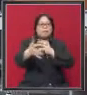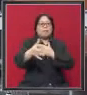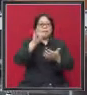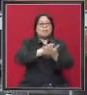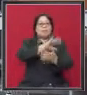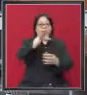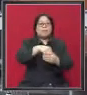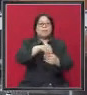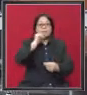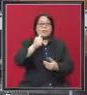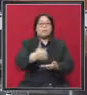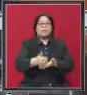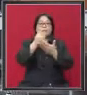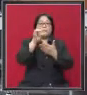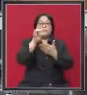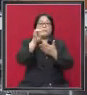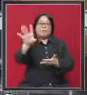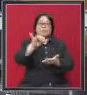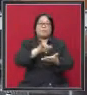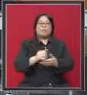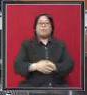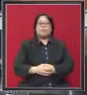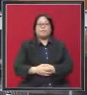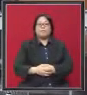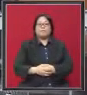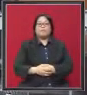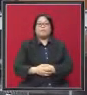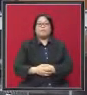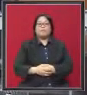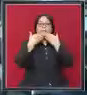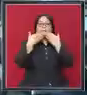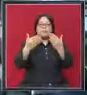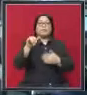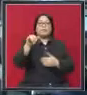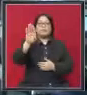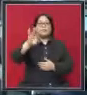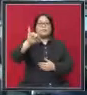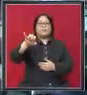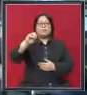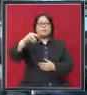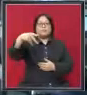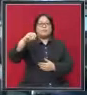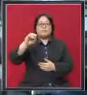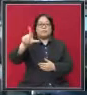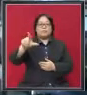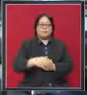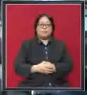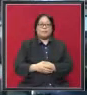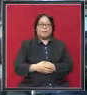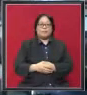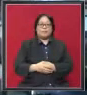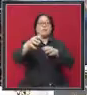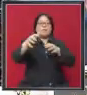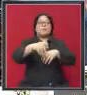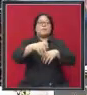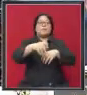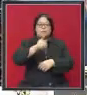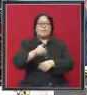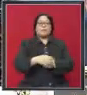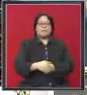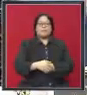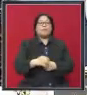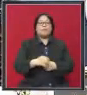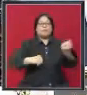juga termasuk dalam bantuan one-off? Terima kasih ahli yang berhormat jempol. Sektor pertanian ini memang